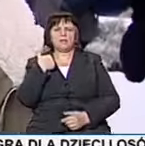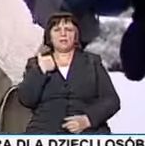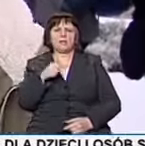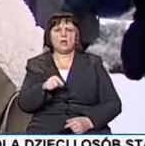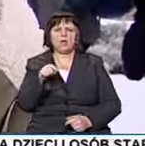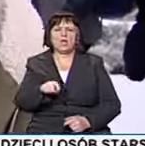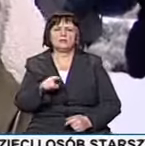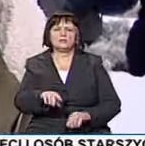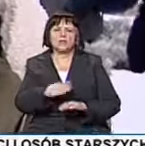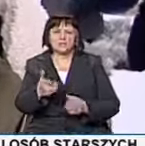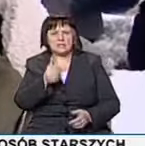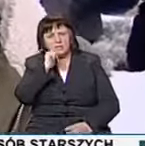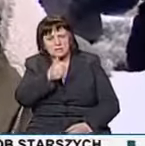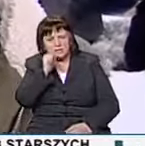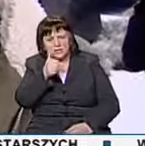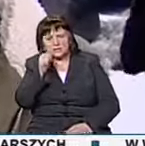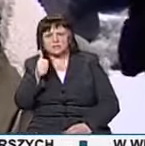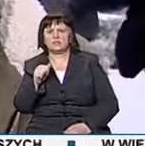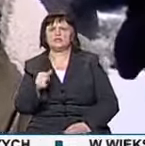takie od tej właśnie strony codziennej.